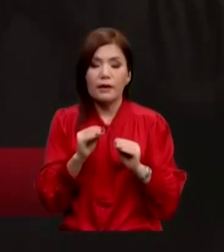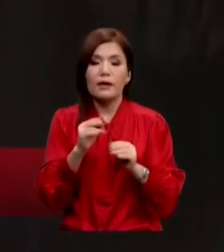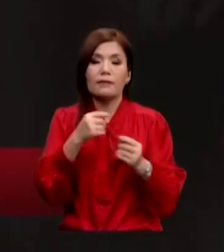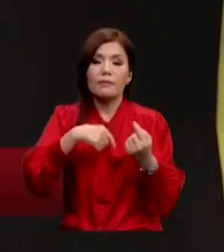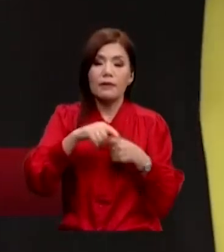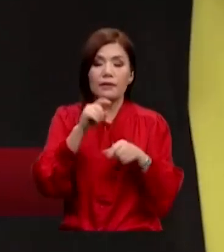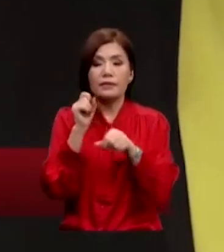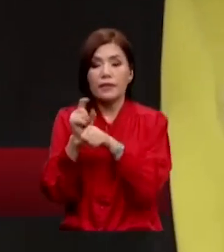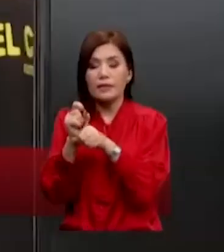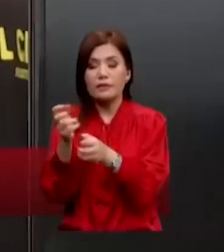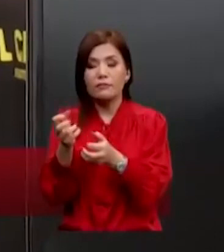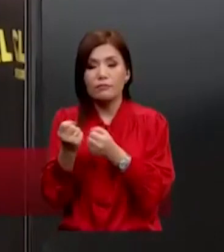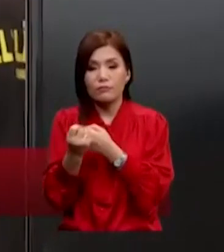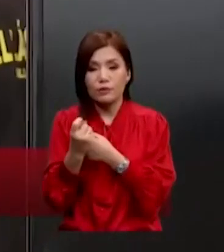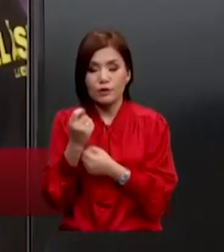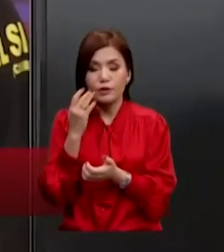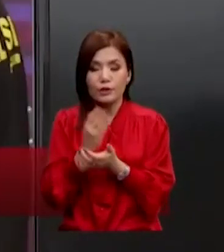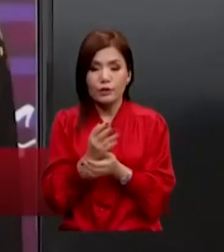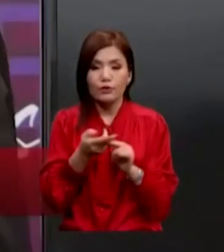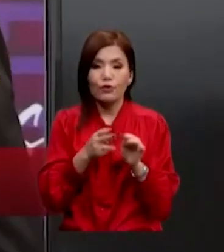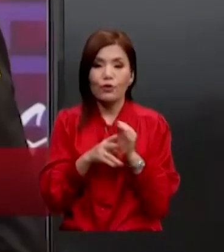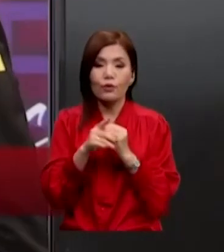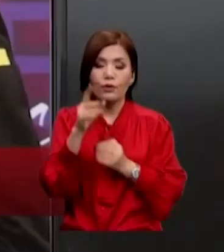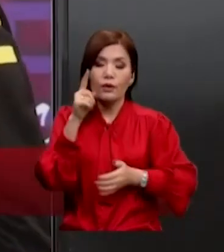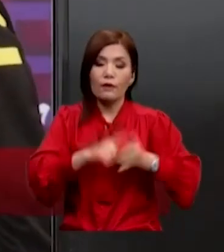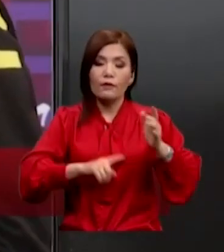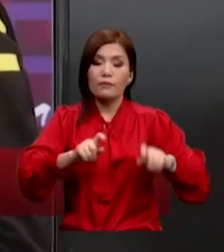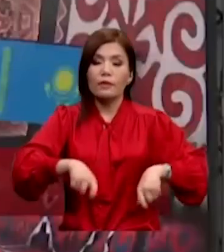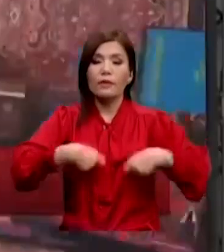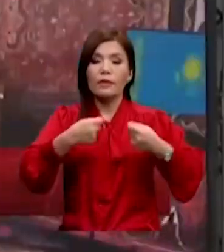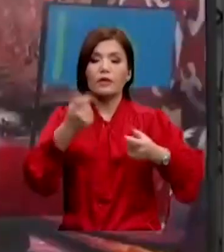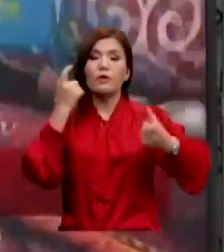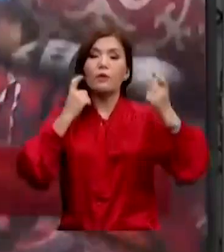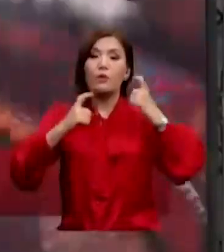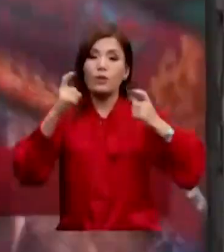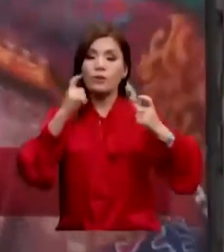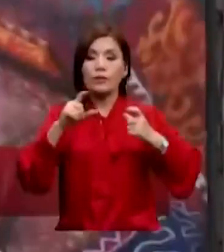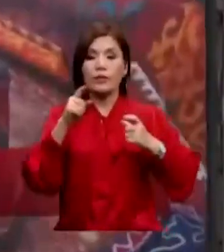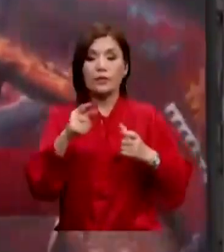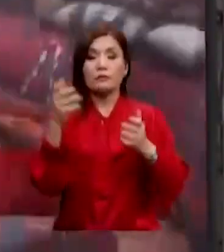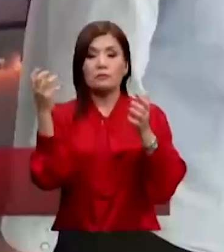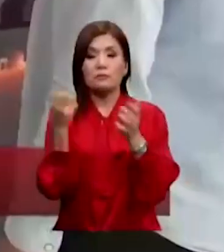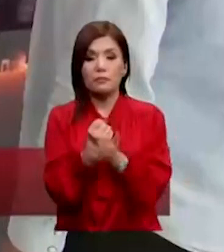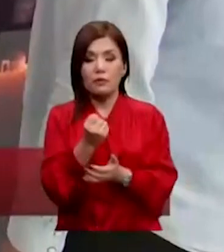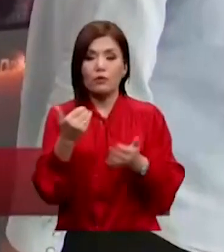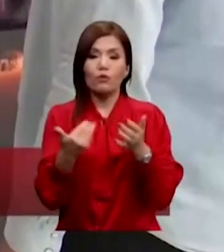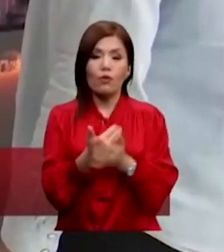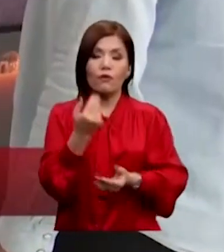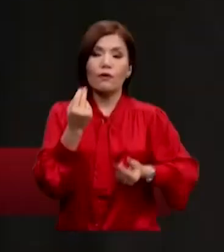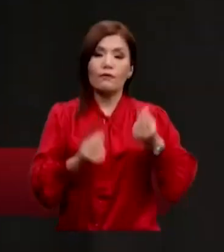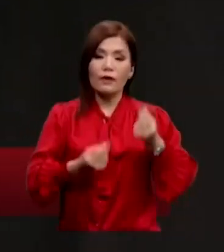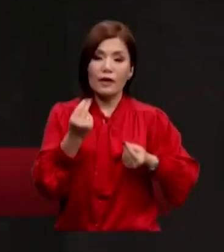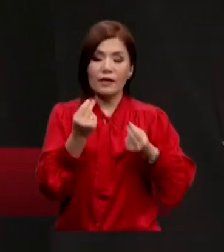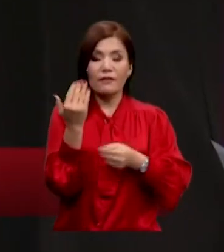коммерческие заказы. Олжас Сиркулы один из тех, кто доверил свой проект студентам университета и не прогадал. Они разработали новую видеоигру